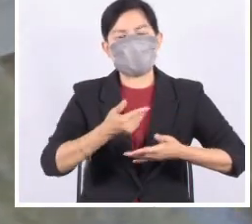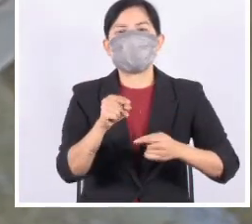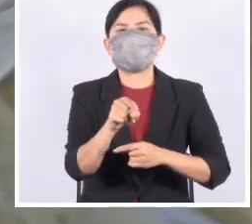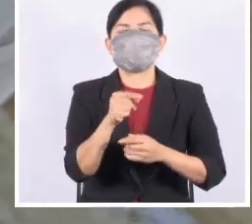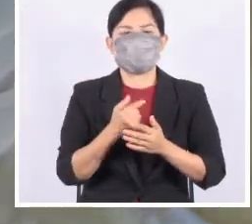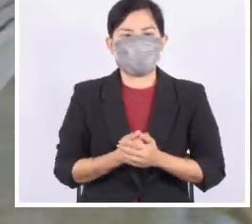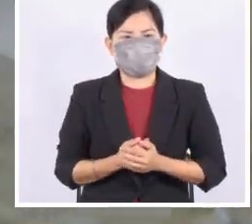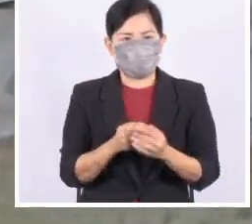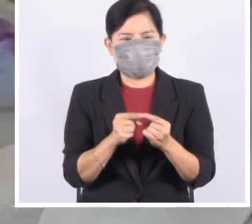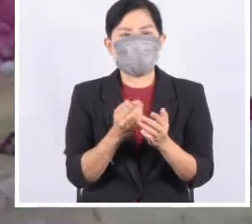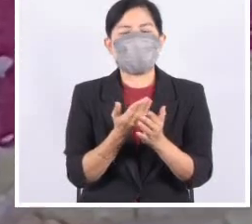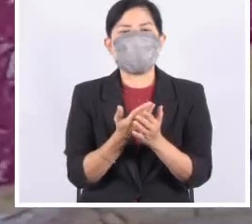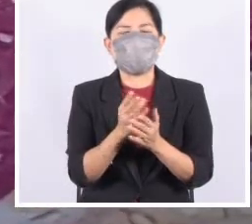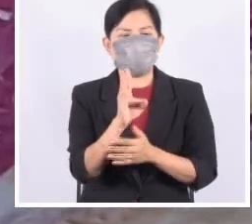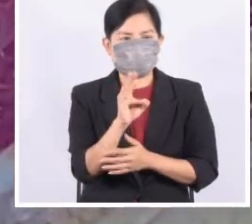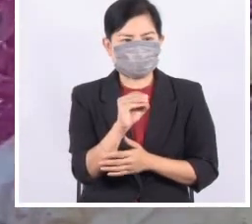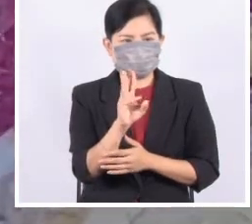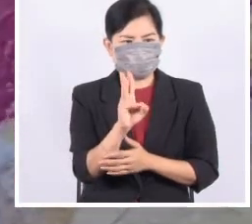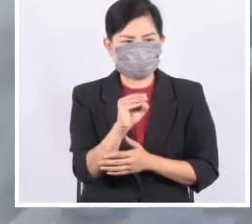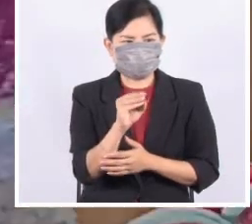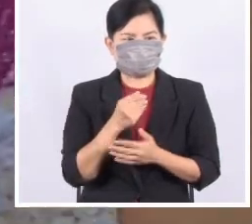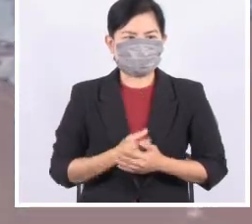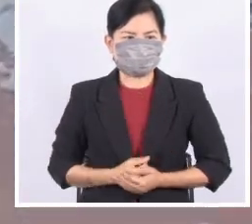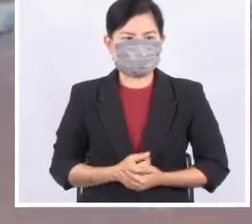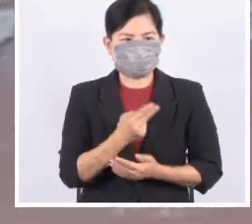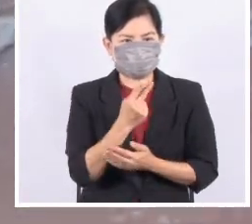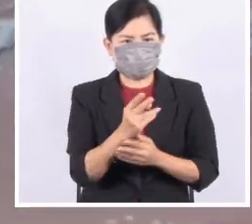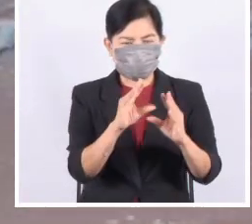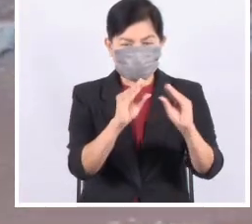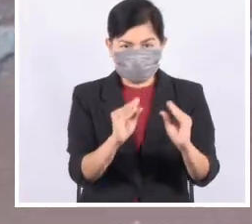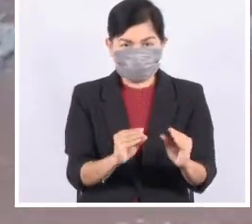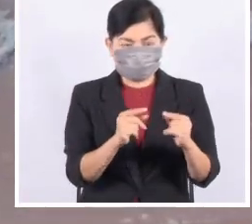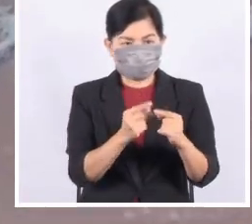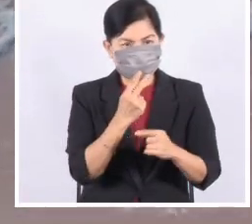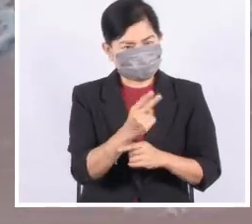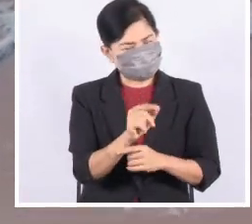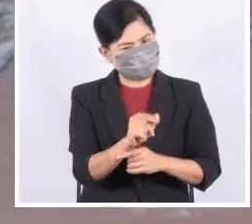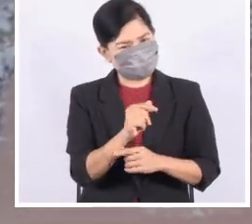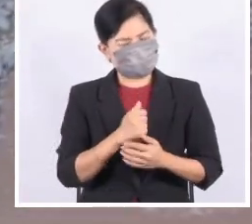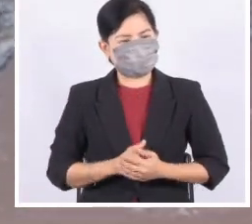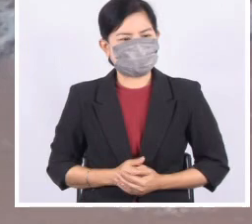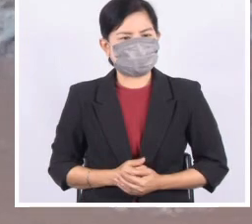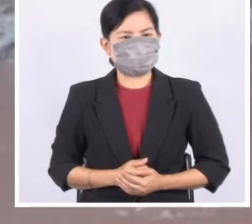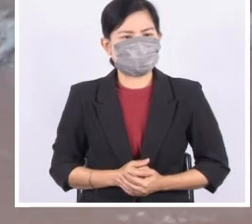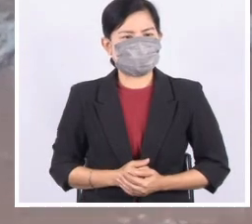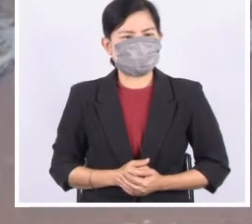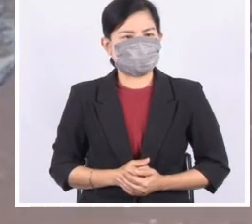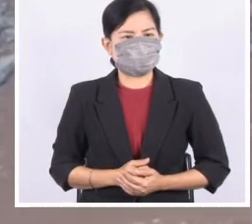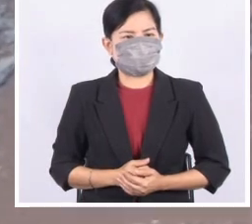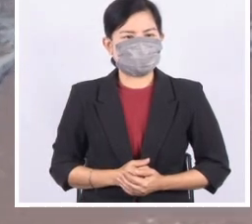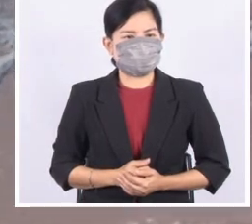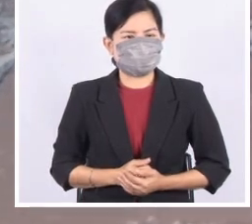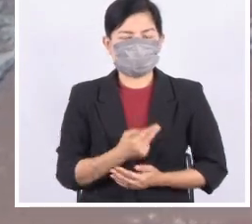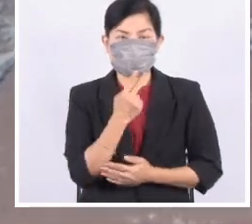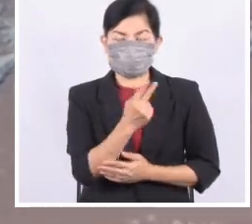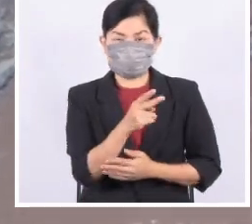ธอปั้นเป็นรูปแบบภูทุเรียน เป็นเหมือนลักษณะทุเรียน ใช่บ้านเป็นภูทุเรียนแบบนี้เออไอเดียเก๋น